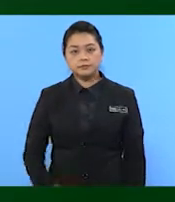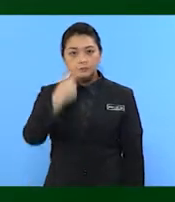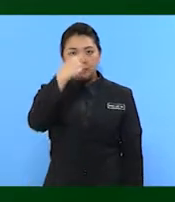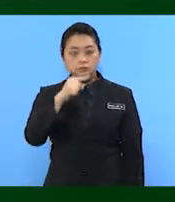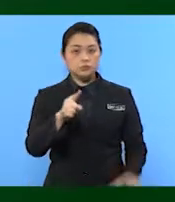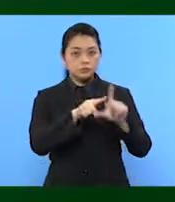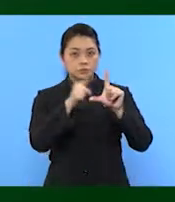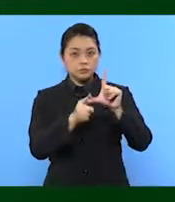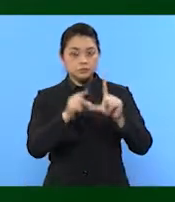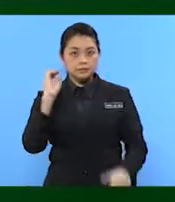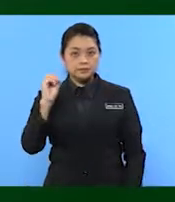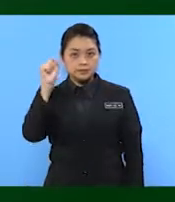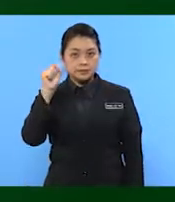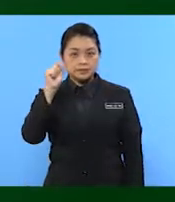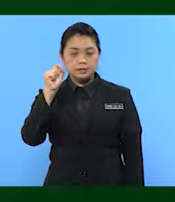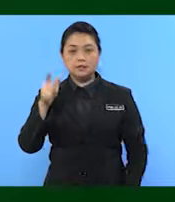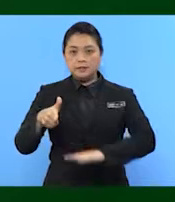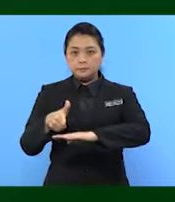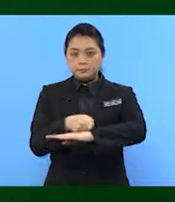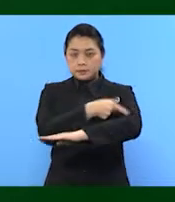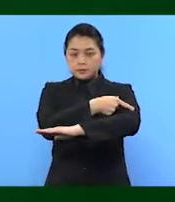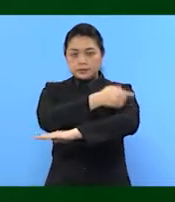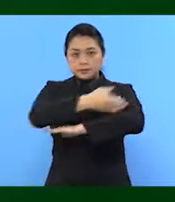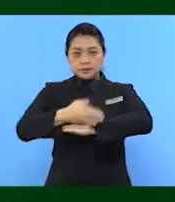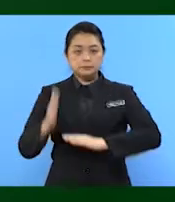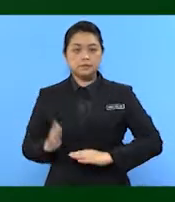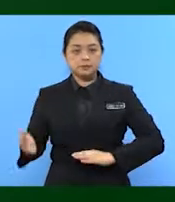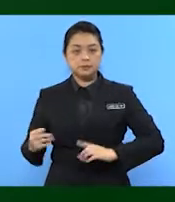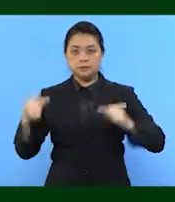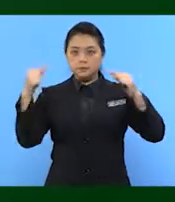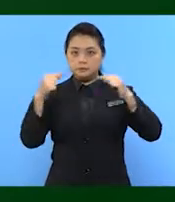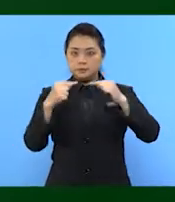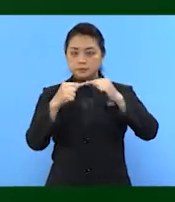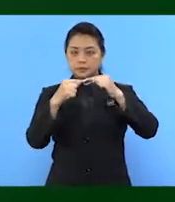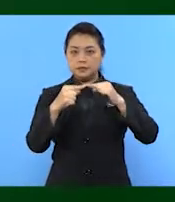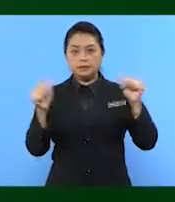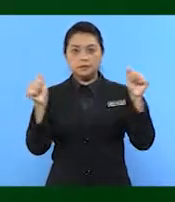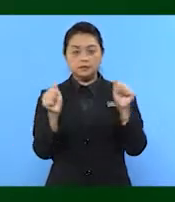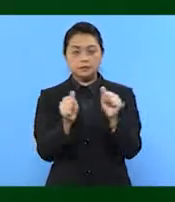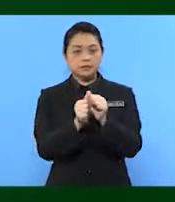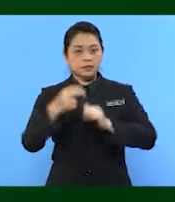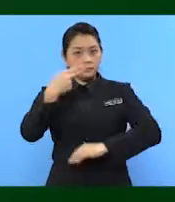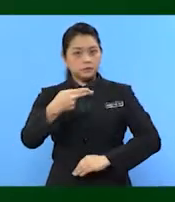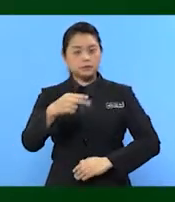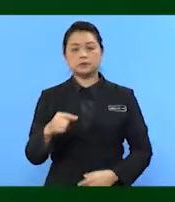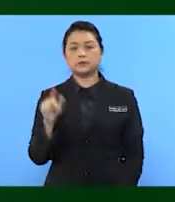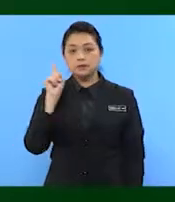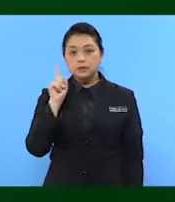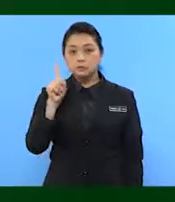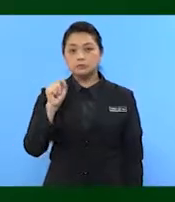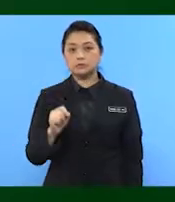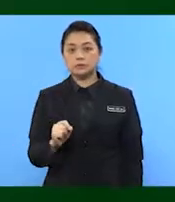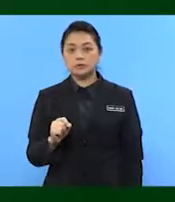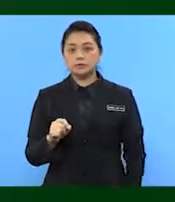Untuk sudut sifar darjah, panjang sisi bersebelahan bertindih dengan panjang hipotenius iaitu 1 unit,